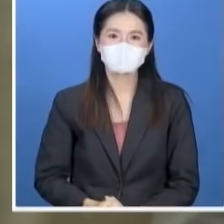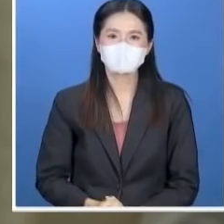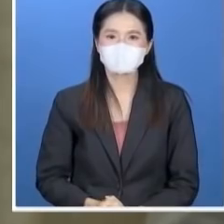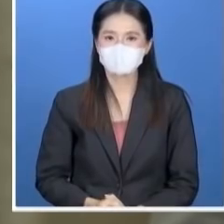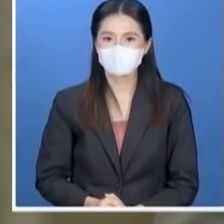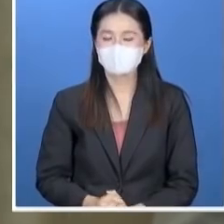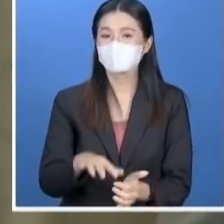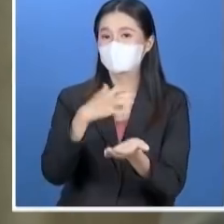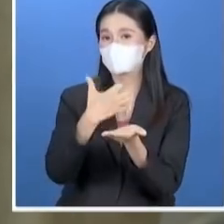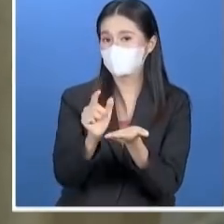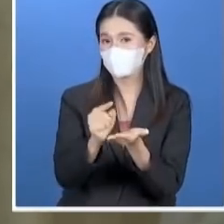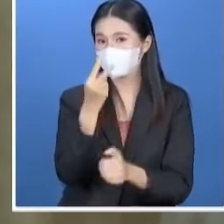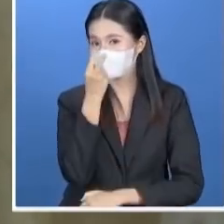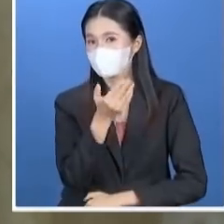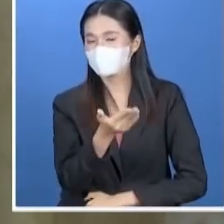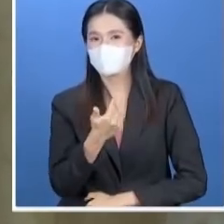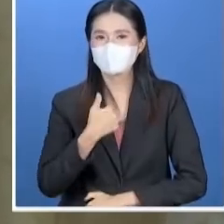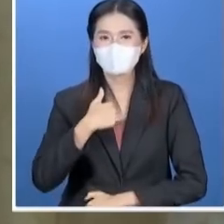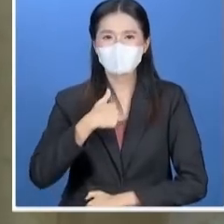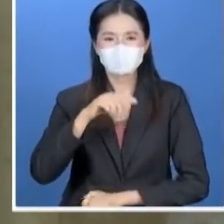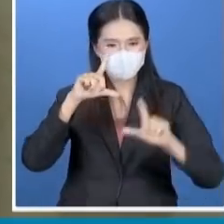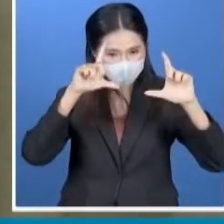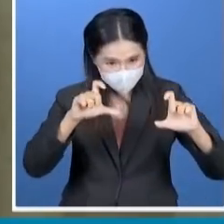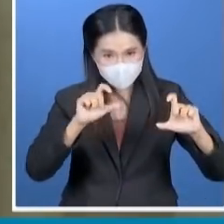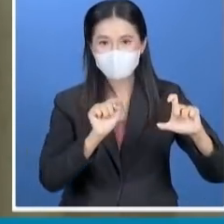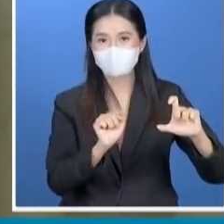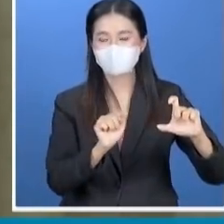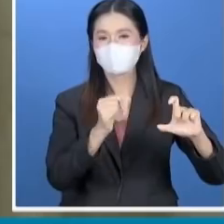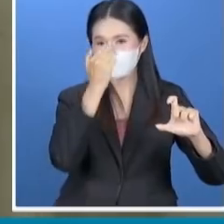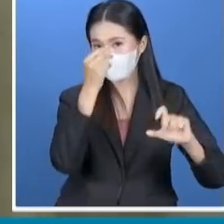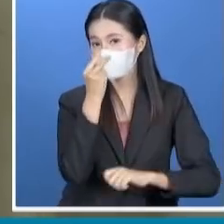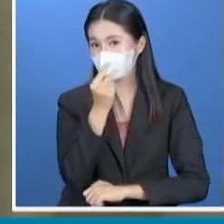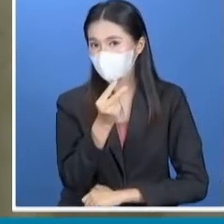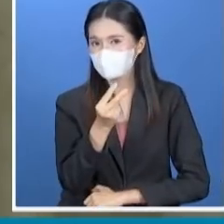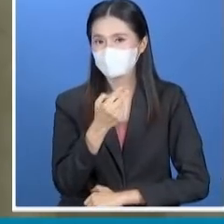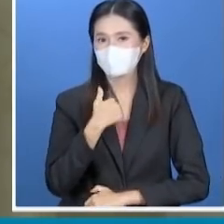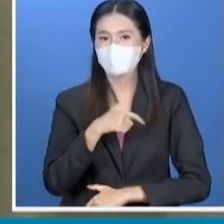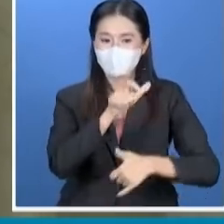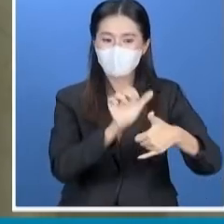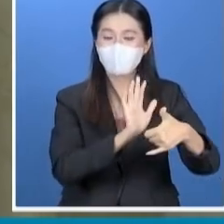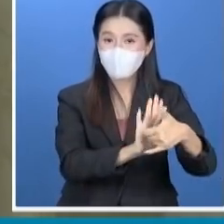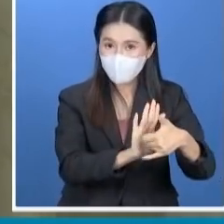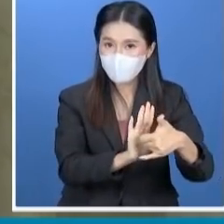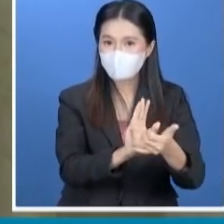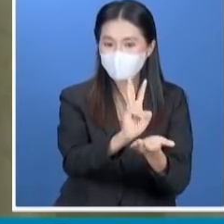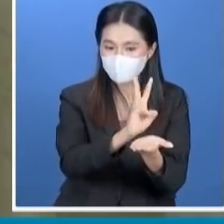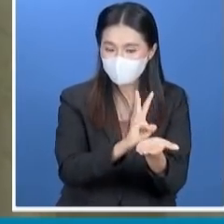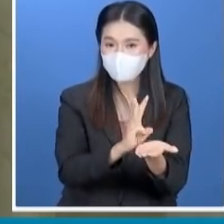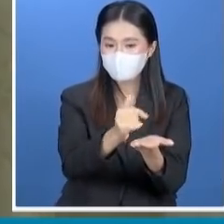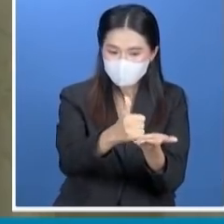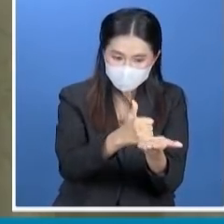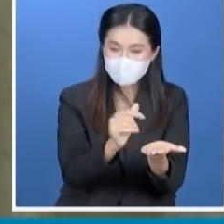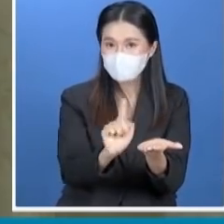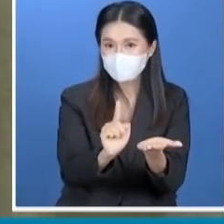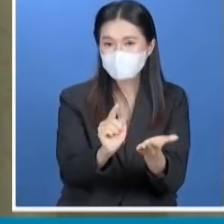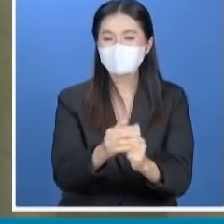จุดที่เรานำเสนอนะครับบางทีอาจมีภาพถ่ายเสนอขึ้นมาเนี่ยเพื่อเห็นกับกิริยาของบุคคลบนเรือนะครับ